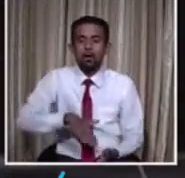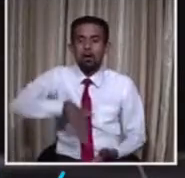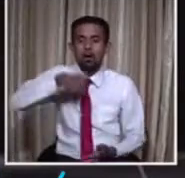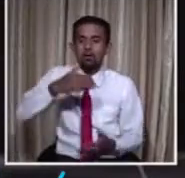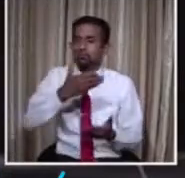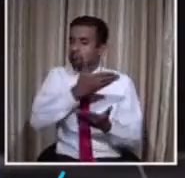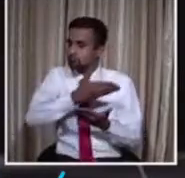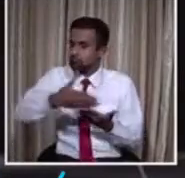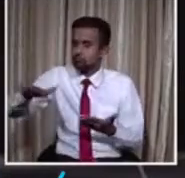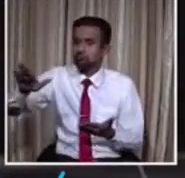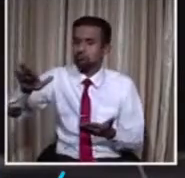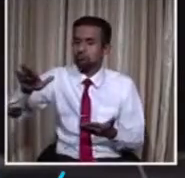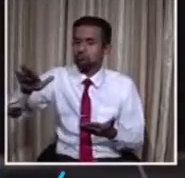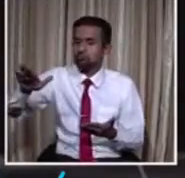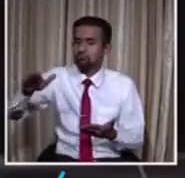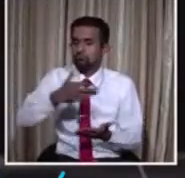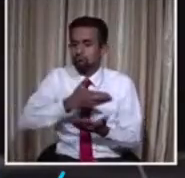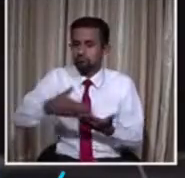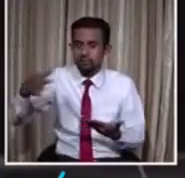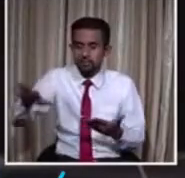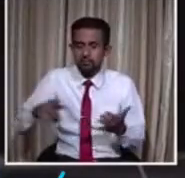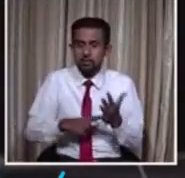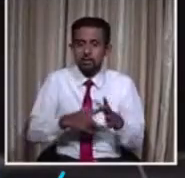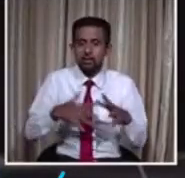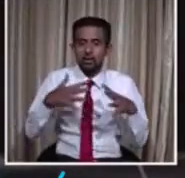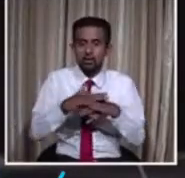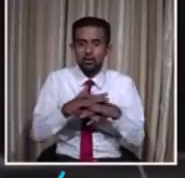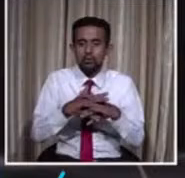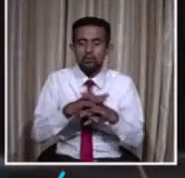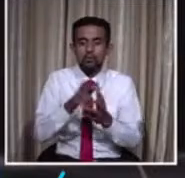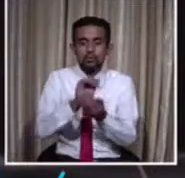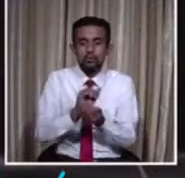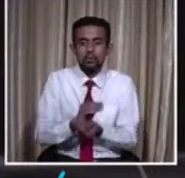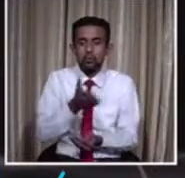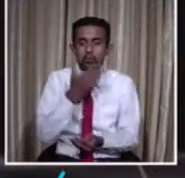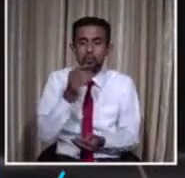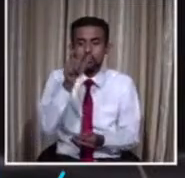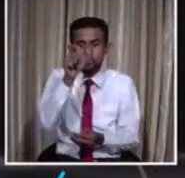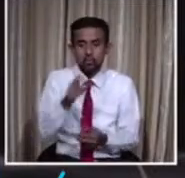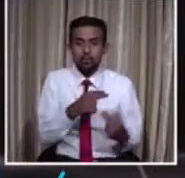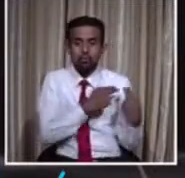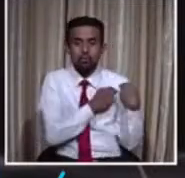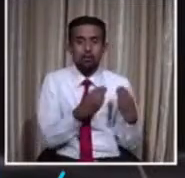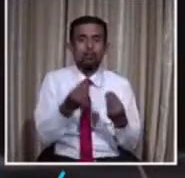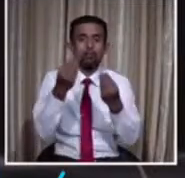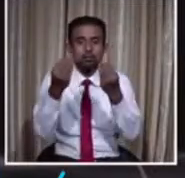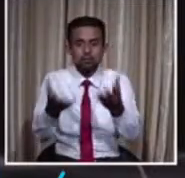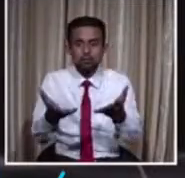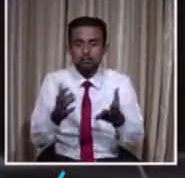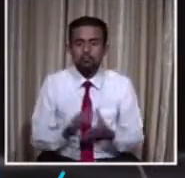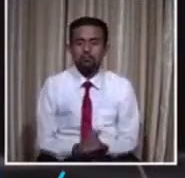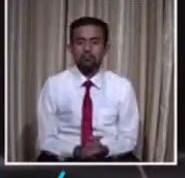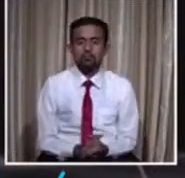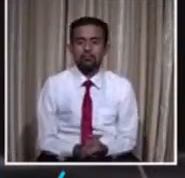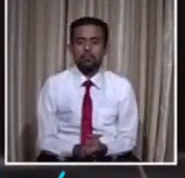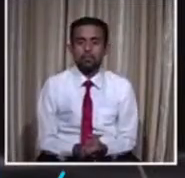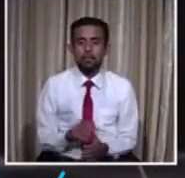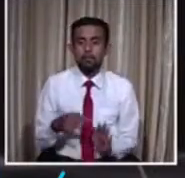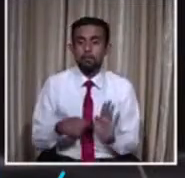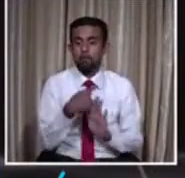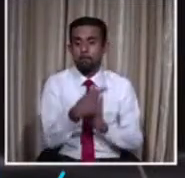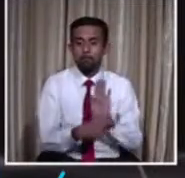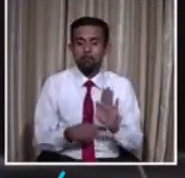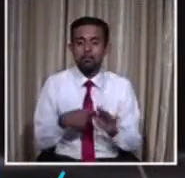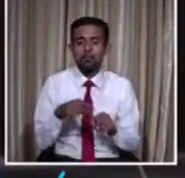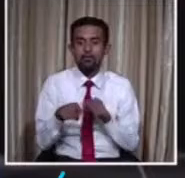iwat keran. Iwat karena niti adi batte pabatto ke nianna puluan minis suatu daya tanu denna. Ini sa merata